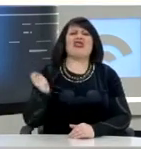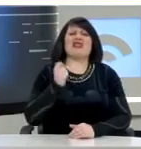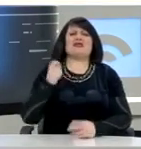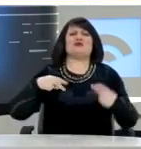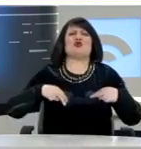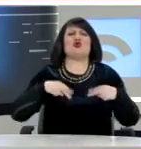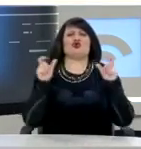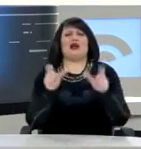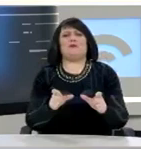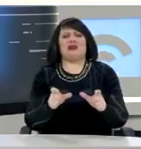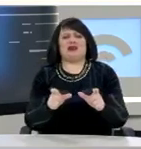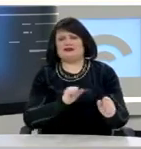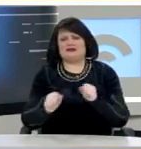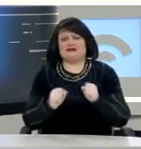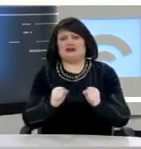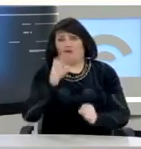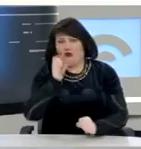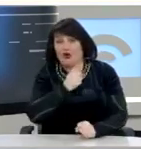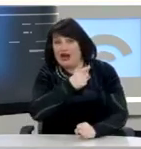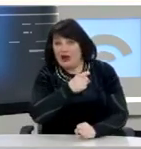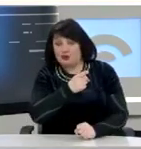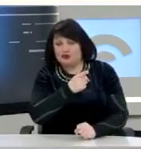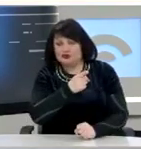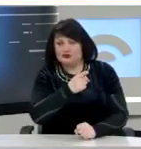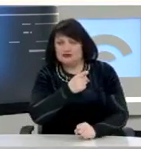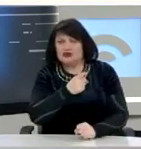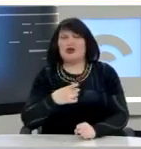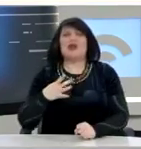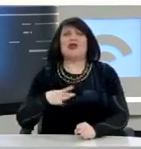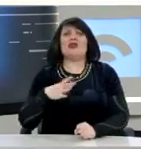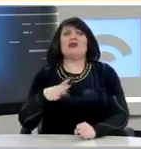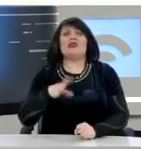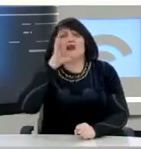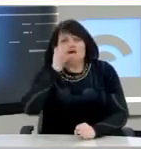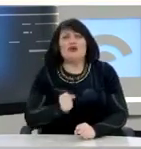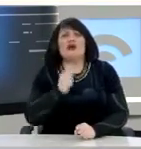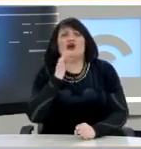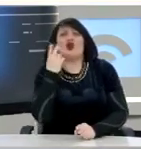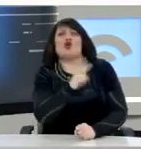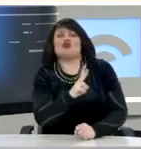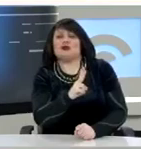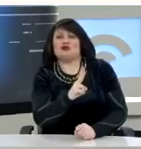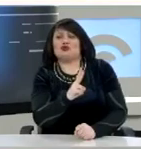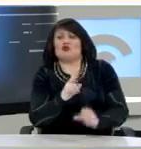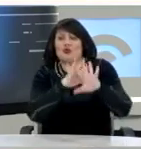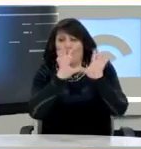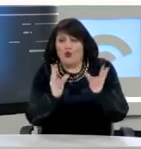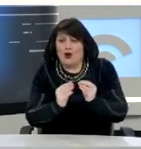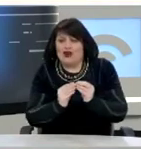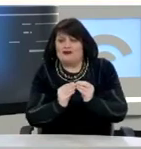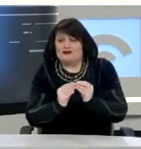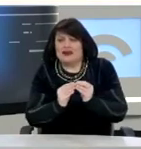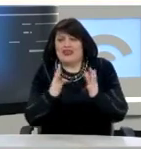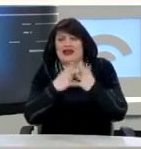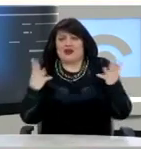Υπουργός Εθνικής Άμυνας της Βουλγαρίας, που θέλει να τους κάνει βούλγαρος και βουλγαρική γλώσσα. Μα όλα αυτά που λέμε από το